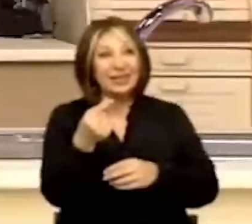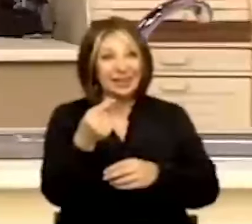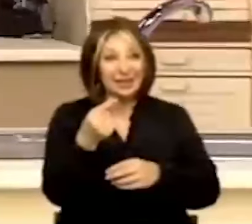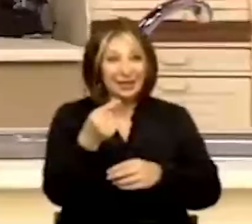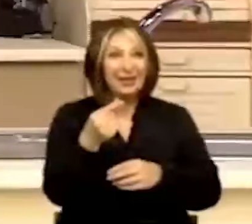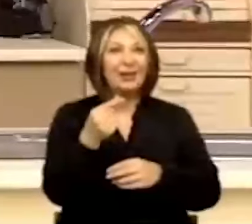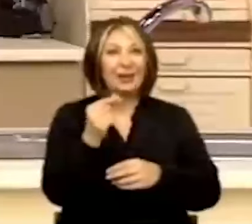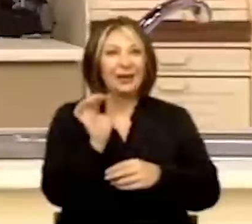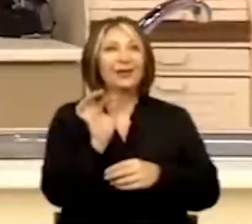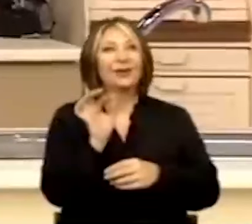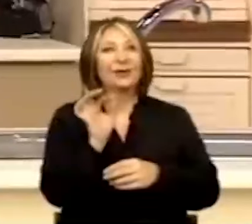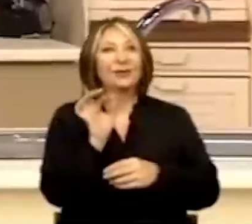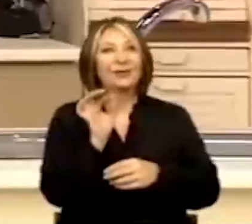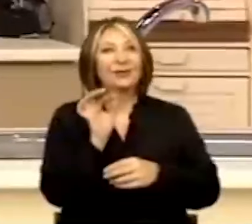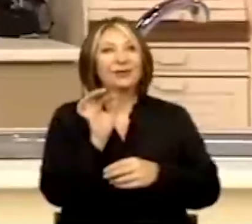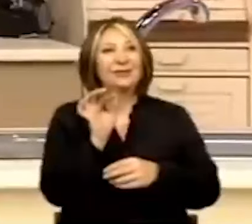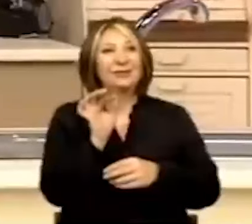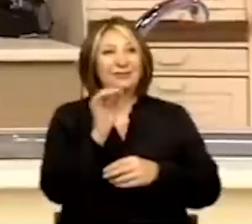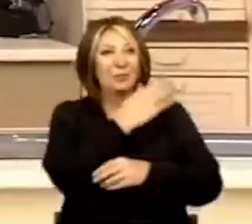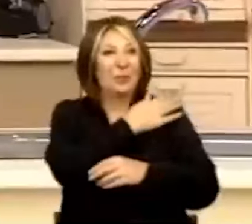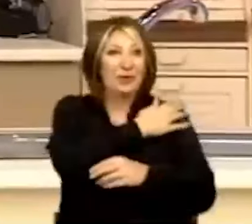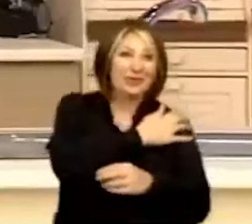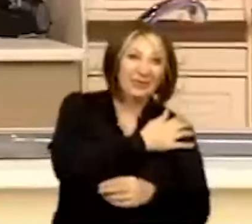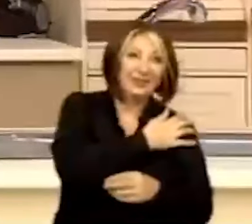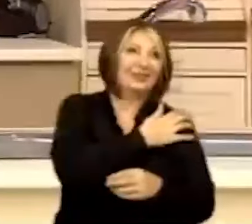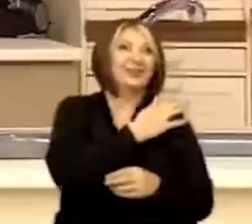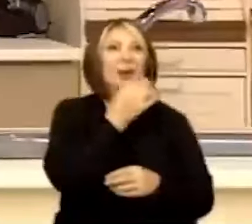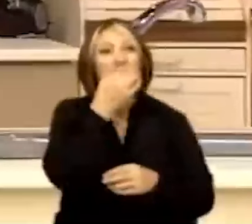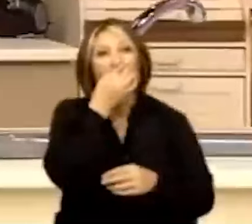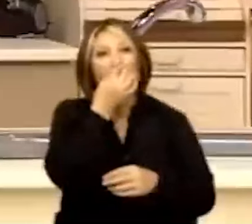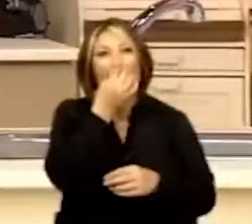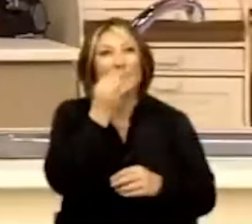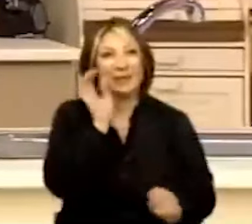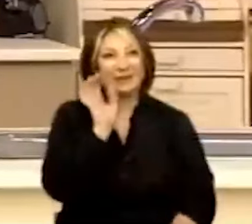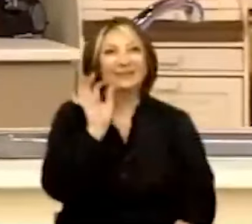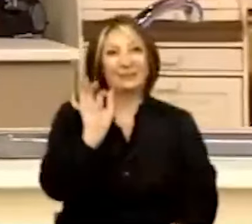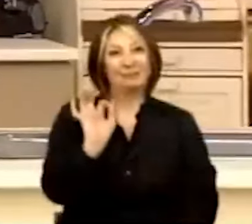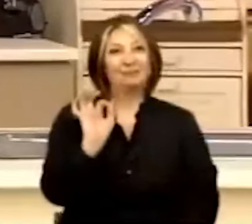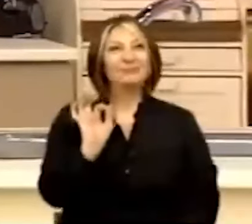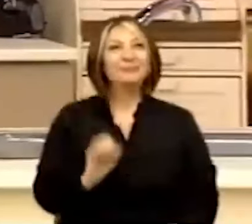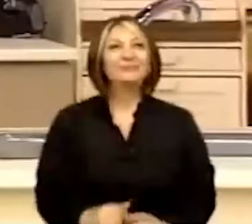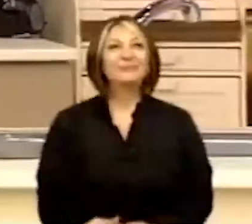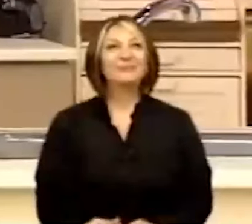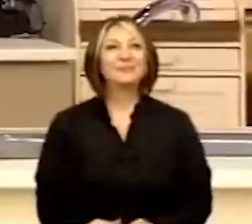Şöyle acık şöyle şu şeylerini de kolumu affedersin orada şey yap.